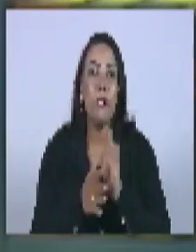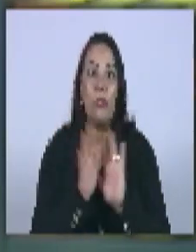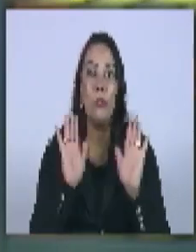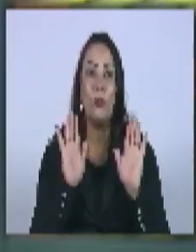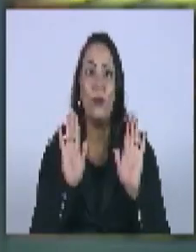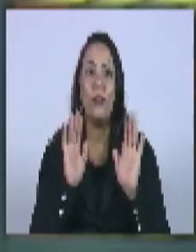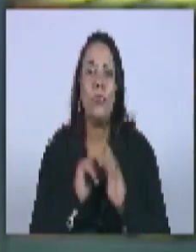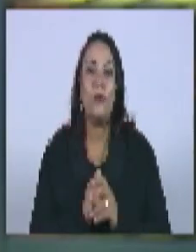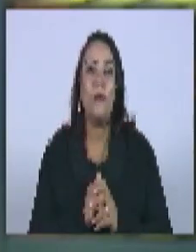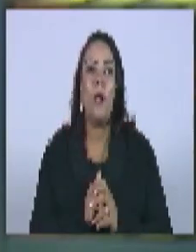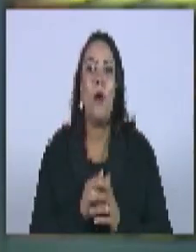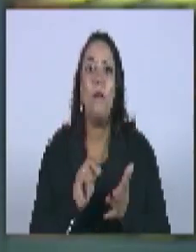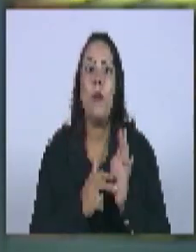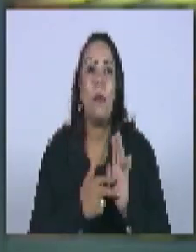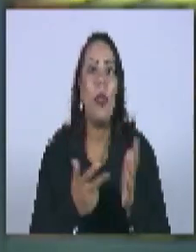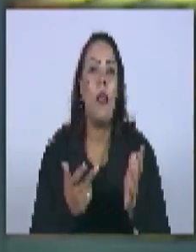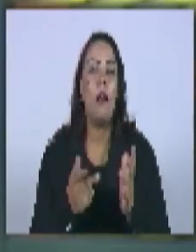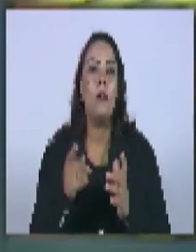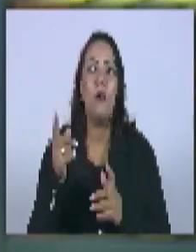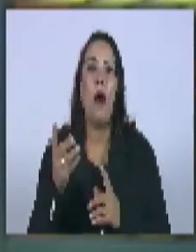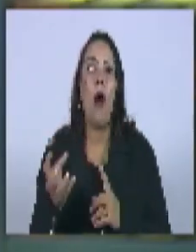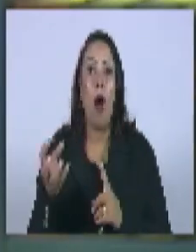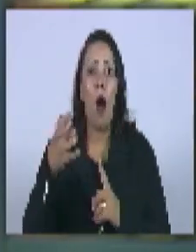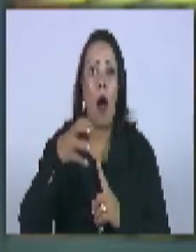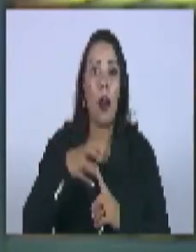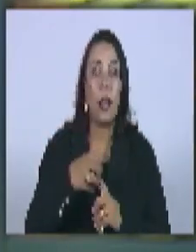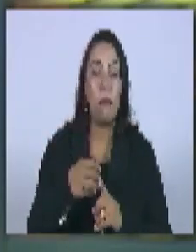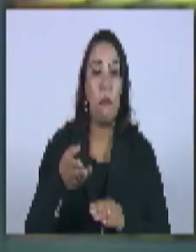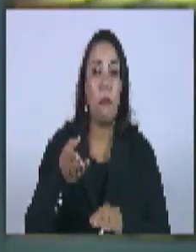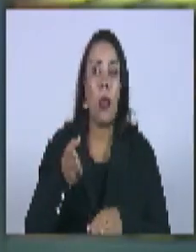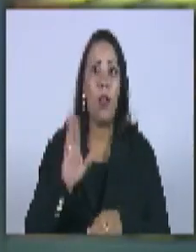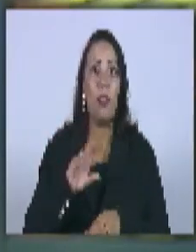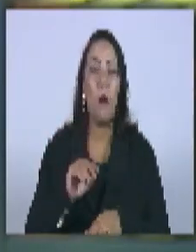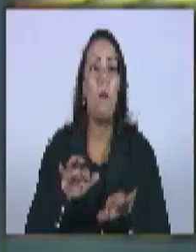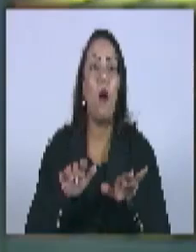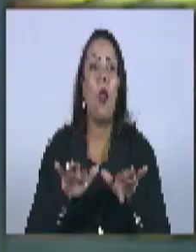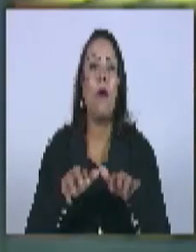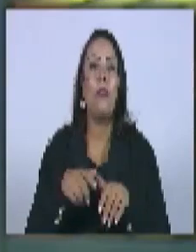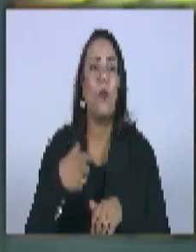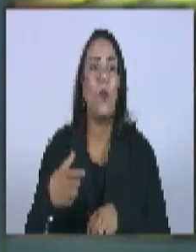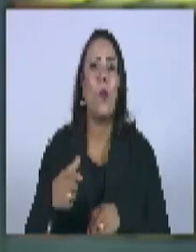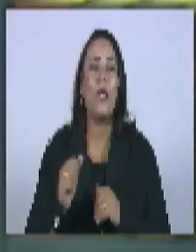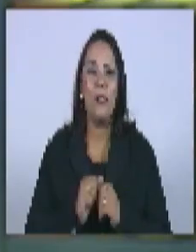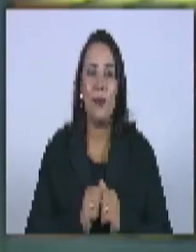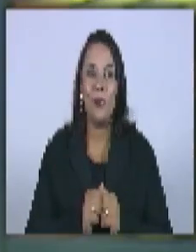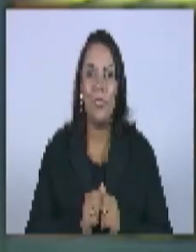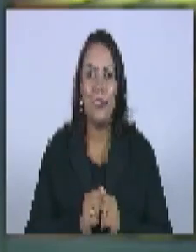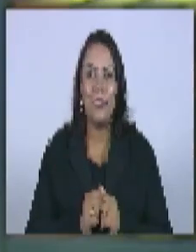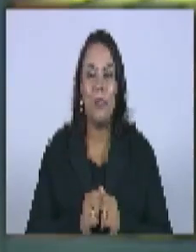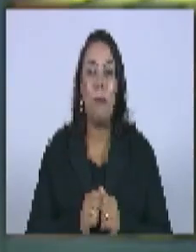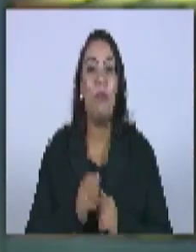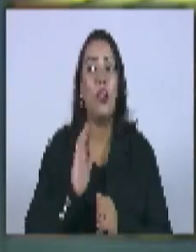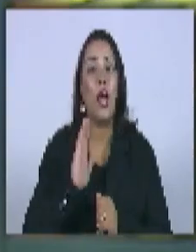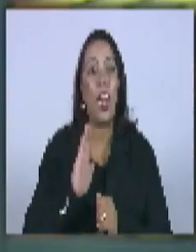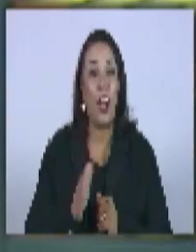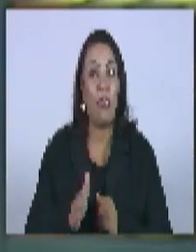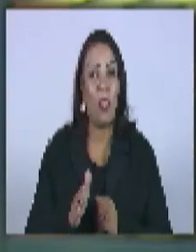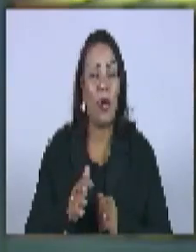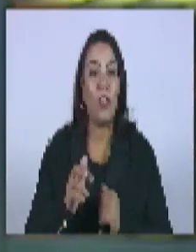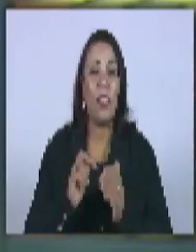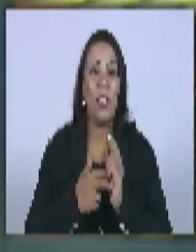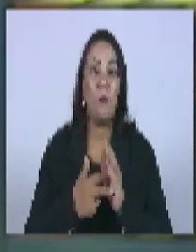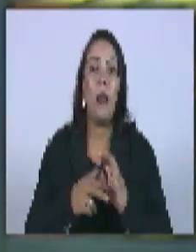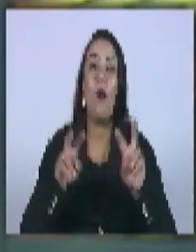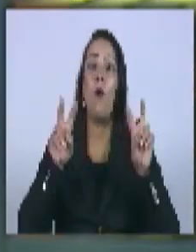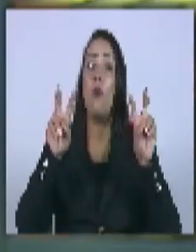شيء ده هجمه سيبرانيه الكترونيه استطاعت ان